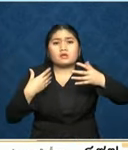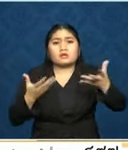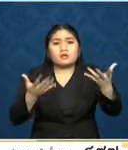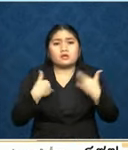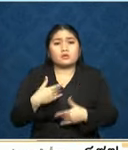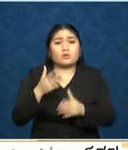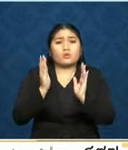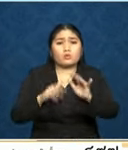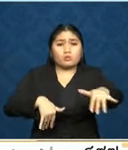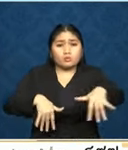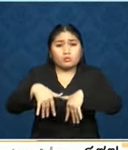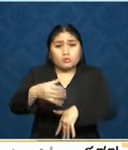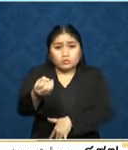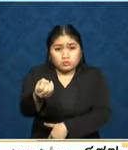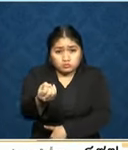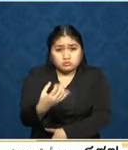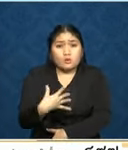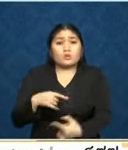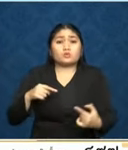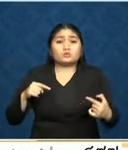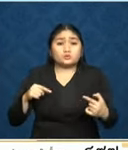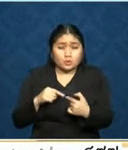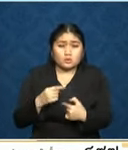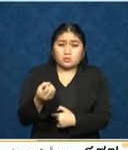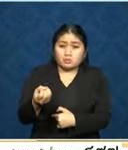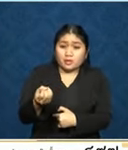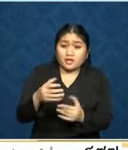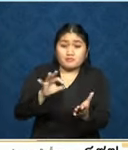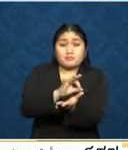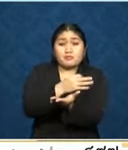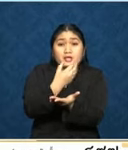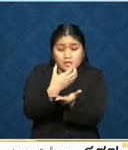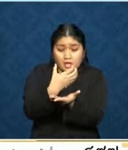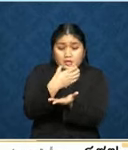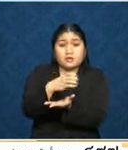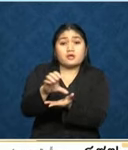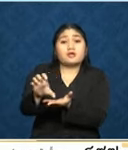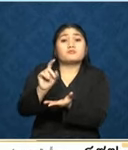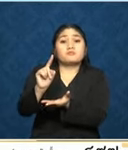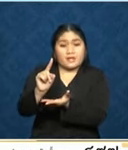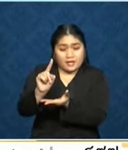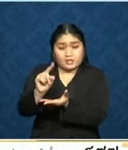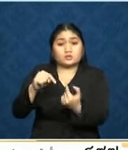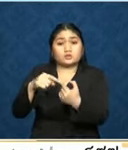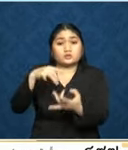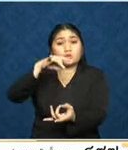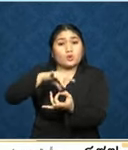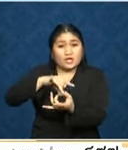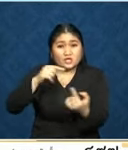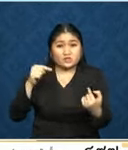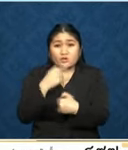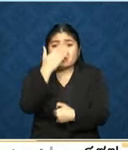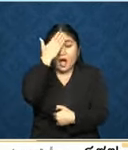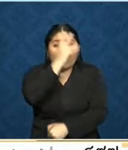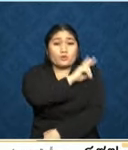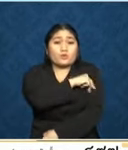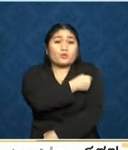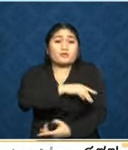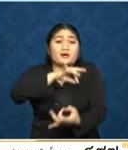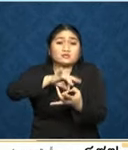แจ้งจากประชาชนโดยเพจรีวิวสุโขทัยว่าบริเวณจุดกลับรถหน้าโรงพยาบาลสุโขทัยเกิด